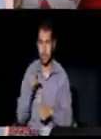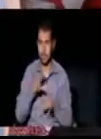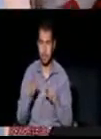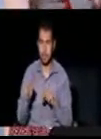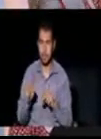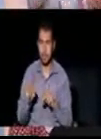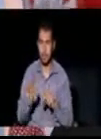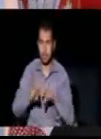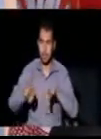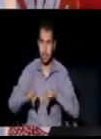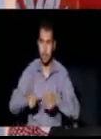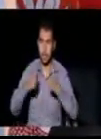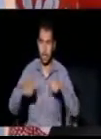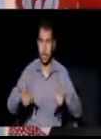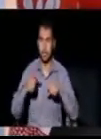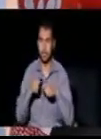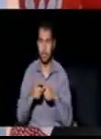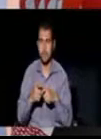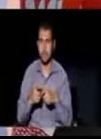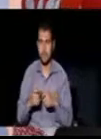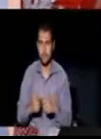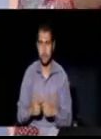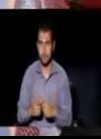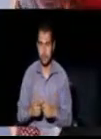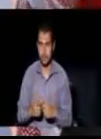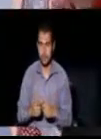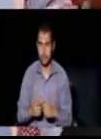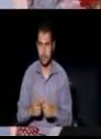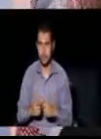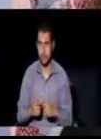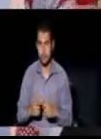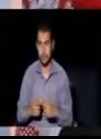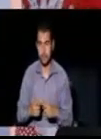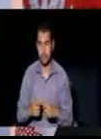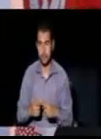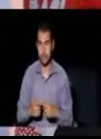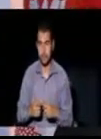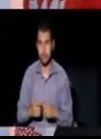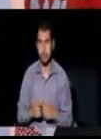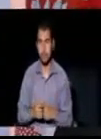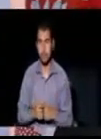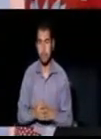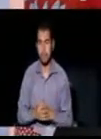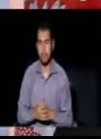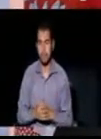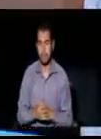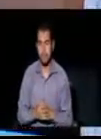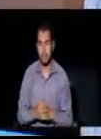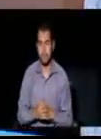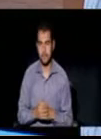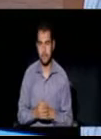هم بيدوروا على مقر واحنا بندور على مقر، لان هم دمجوا الاثنين في بعض، ان هم يشهروا الاتحاد على المقر بتاع الجمعيه. دعوه يا جماعه